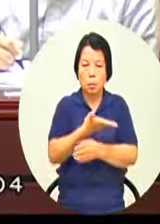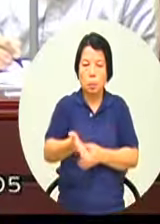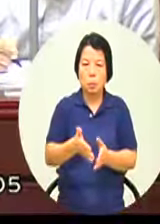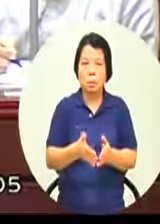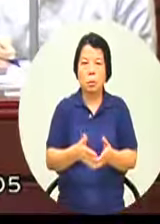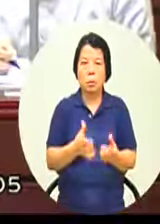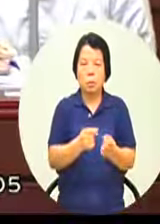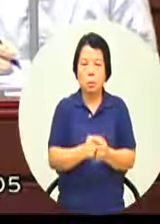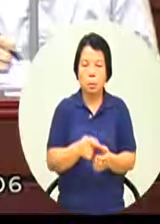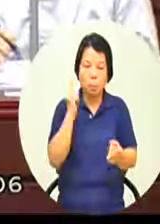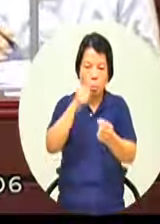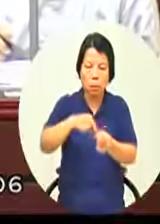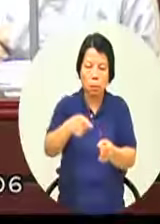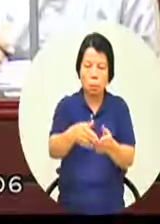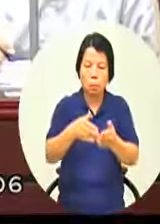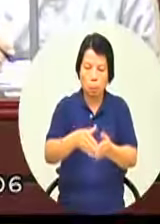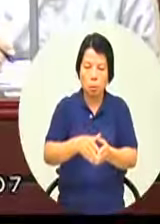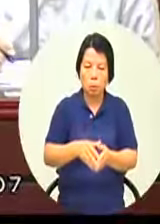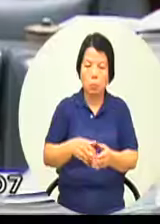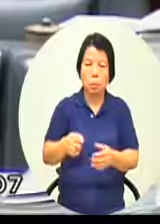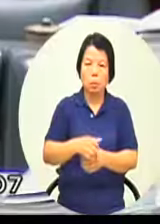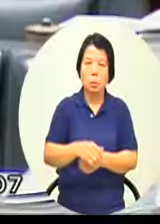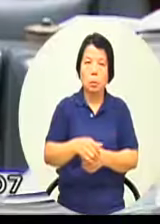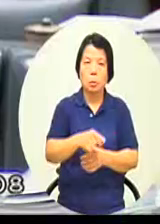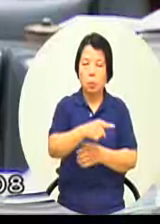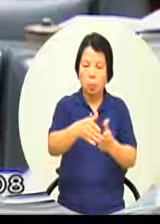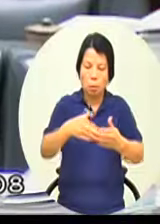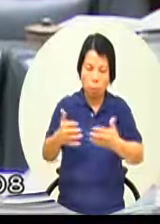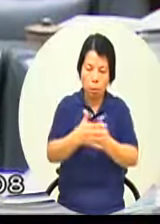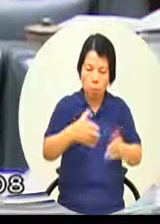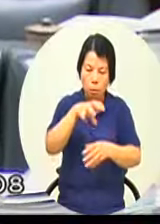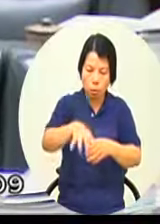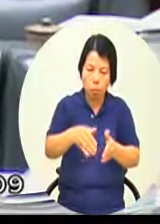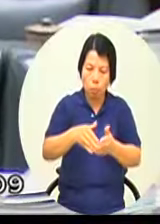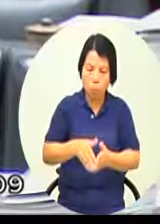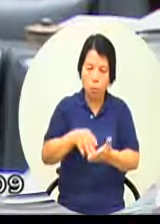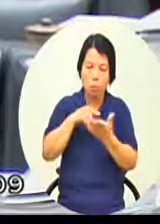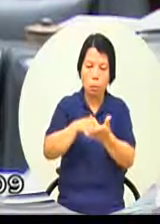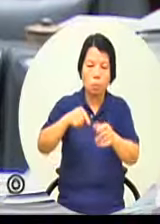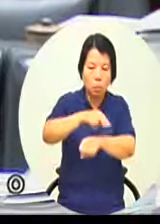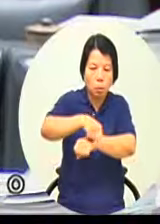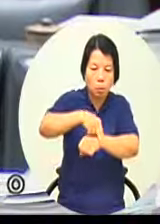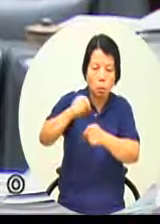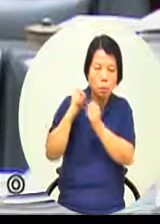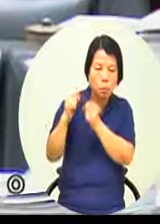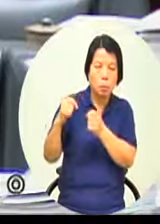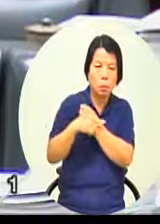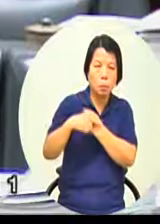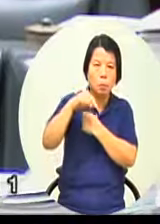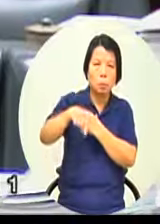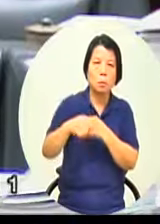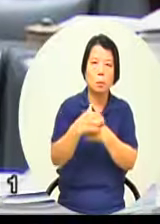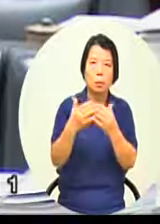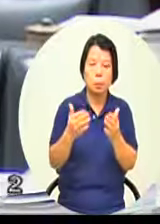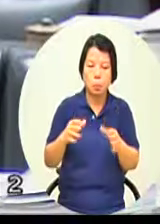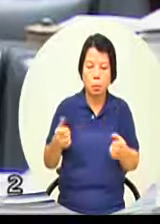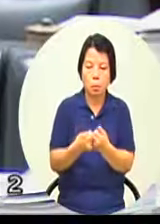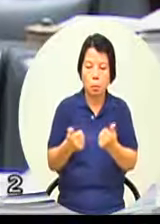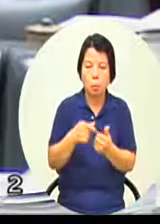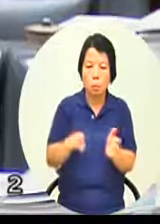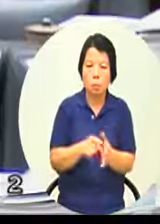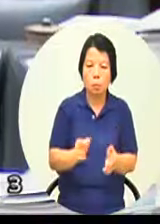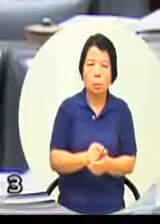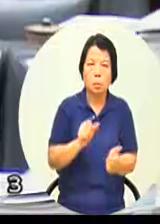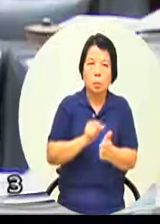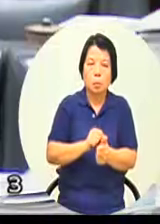管机关来。 好 ，OK， 那这样子我再跟交通局研议了哈。我是觉得这个地方是真的，因为之前我们会看的时候，副座来台